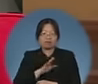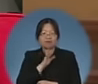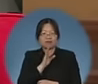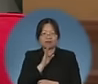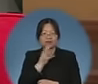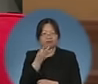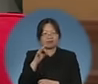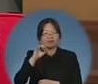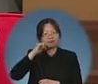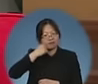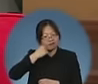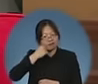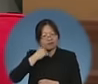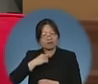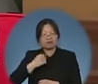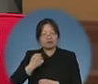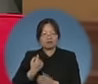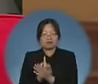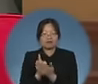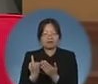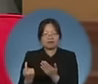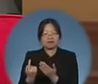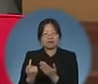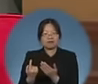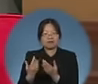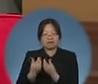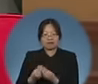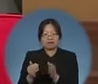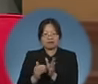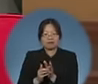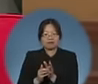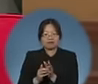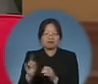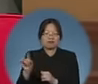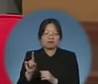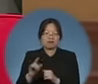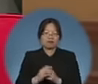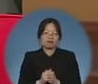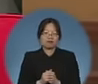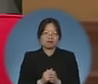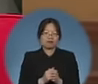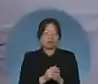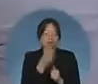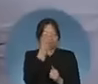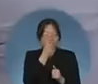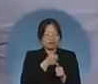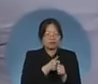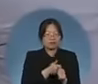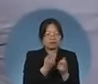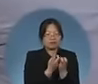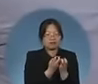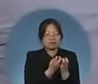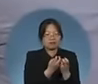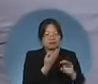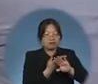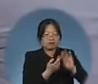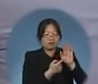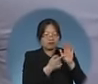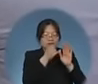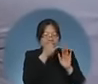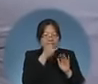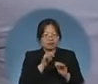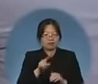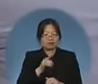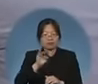정말 받아들이기 어려운 예외적인 파인딩이고 현상이고. 그러니까 어떻게 측정하느냐에 따라 다 다르게 나오는 거예요? 약간 그럴 수도 있죠. 그리고